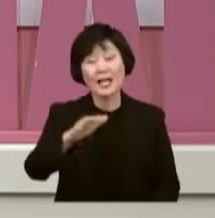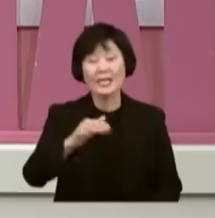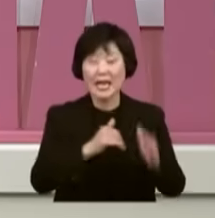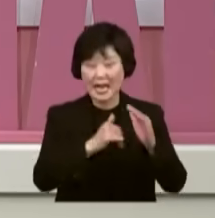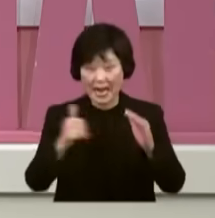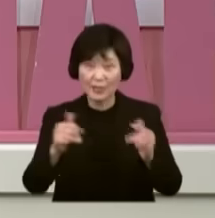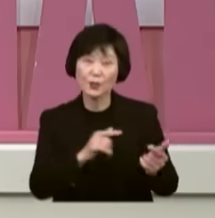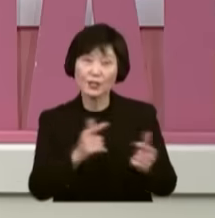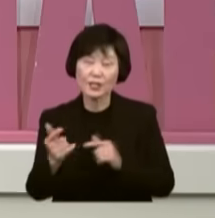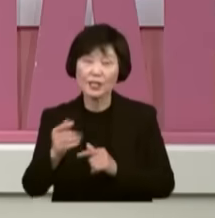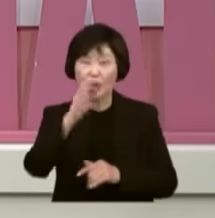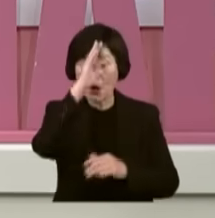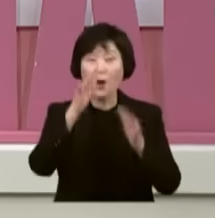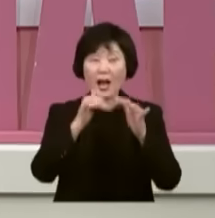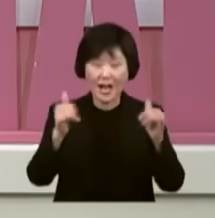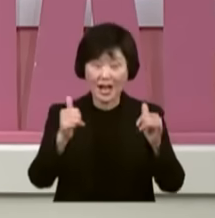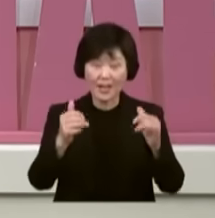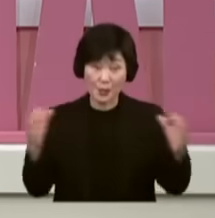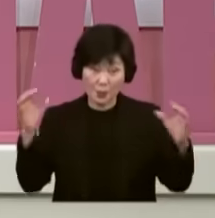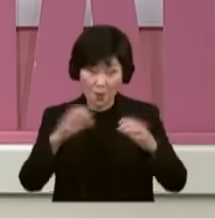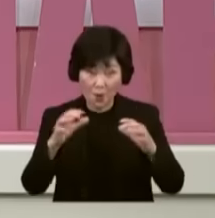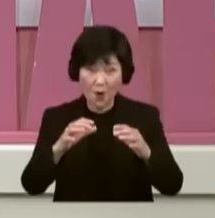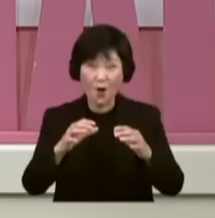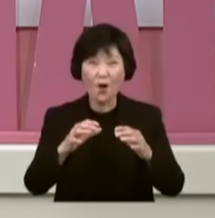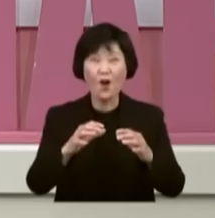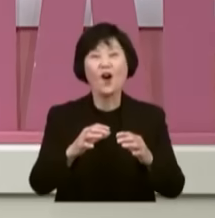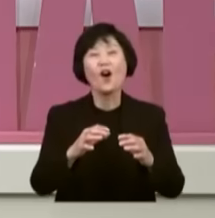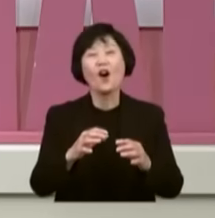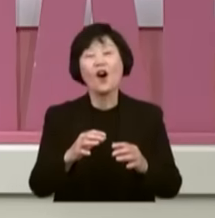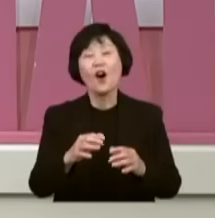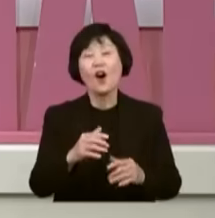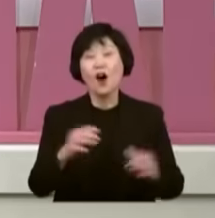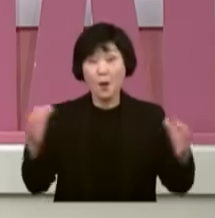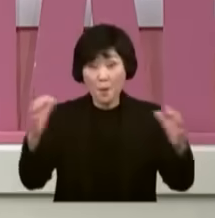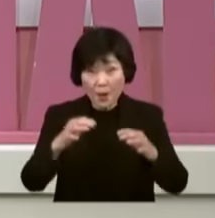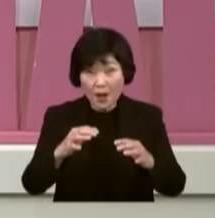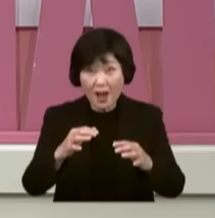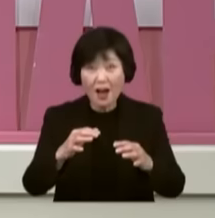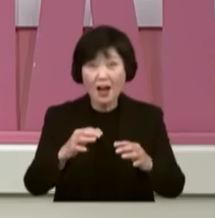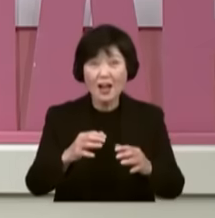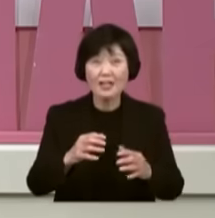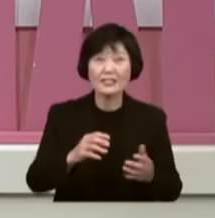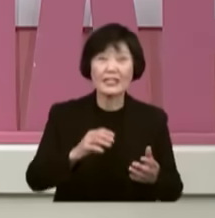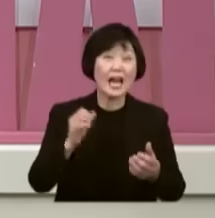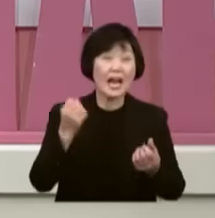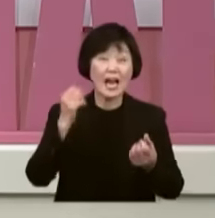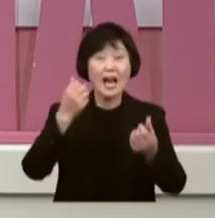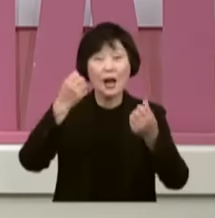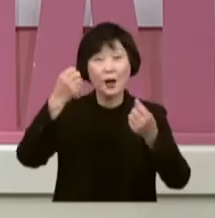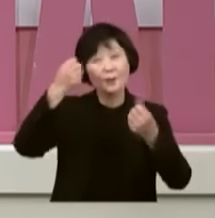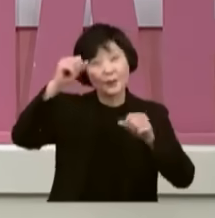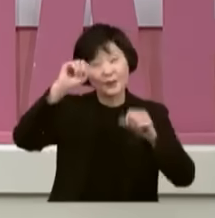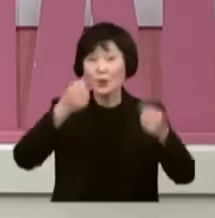해요. 그리고 서울대병원도 그렇고 어린이병원. 너무너무 그 아이들이 너무 좋은 거야. 주사 맞을